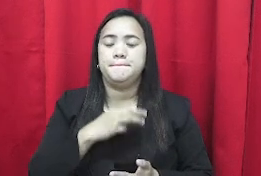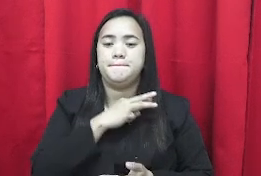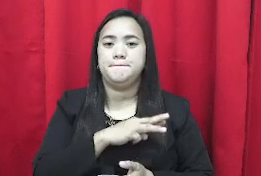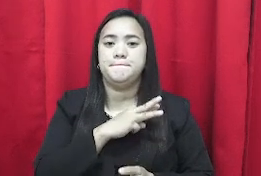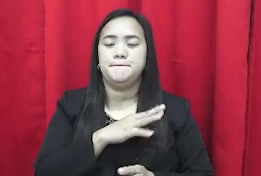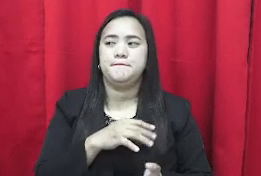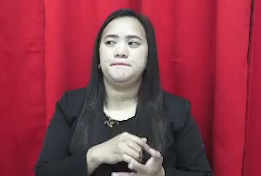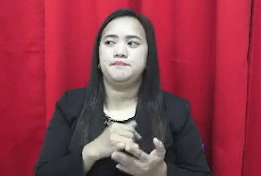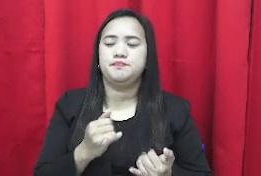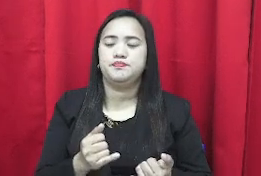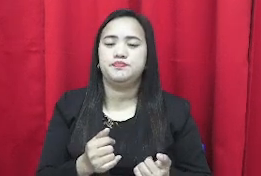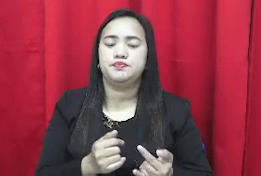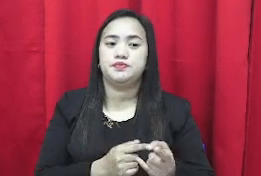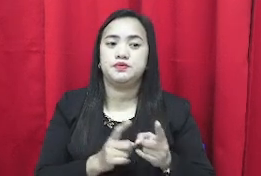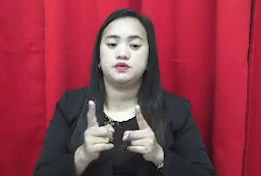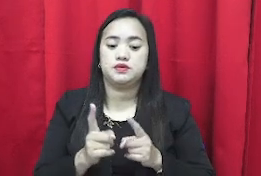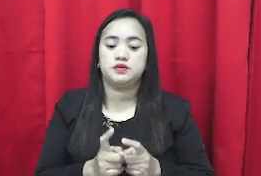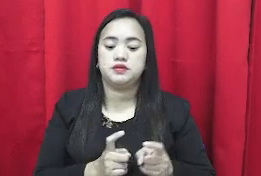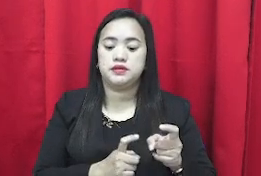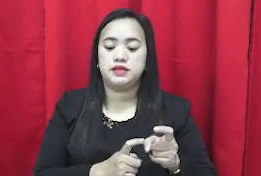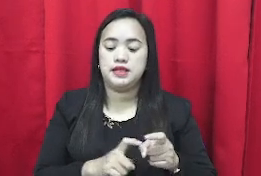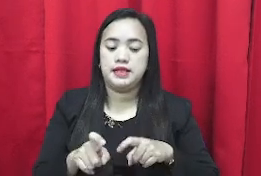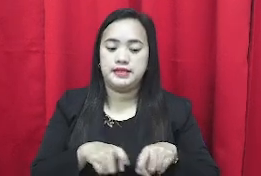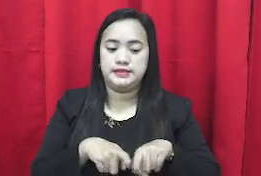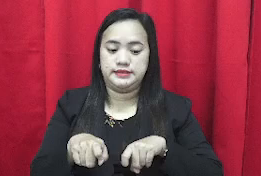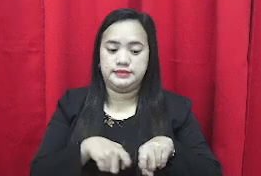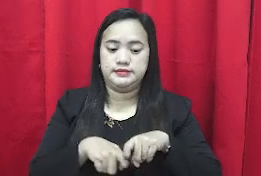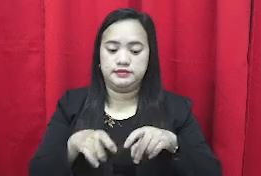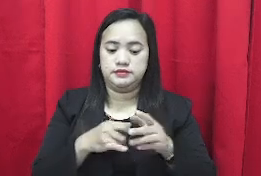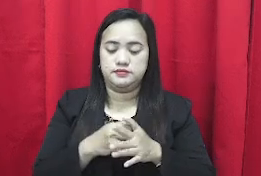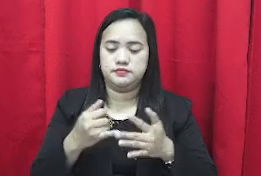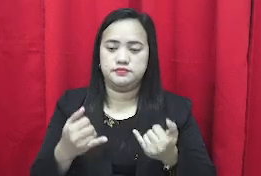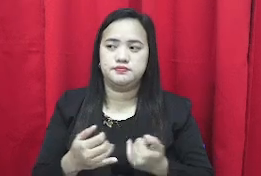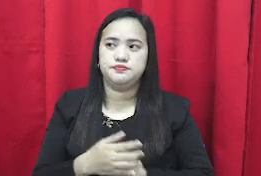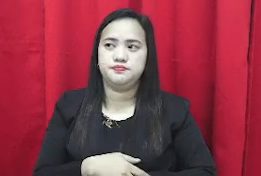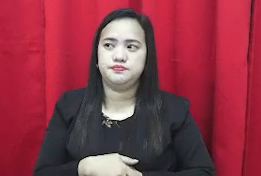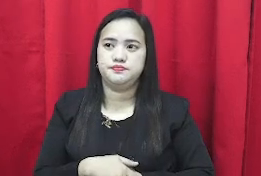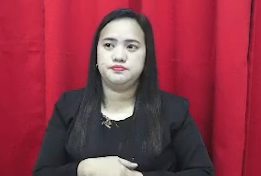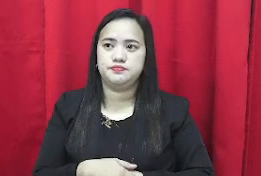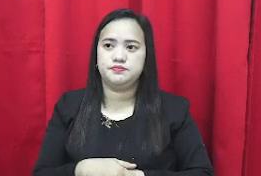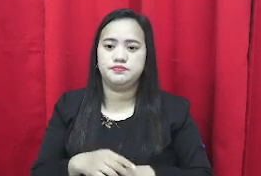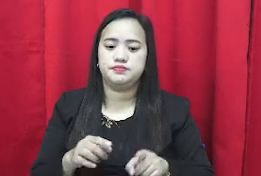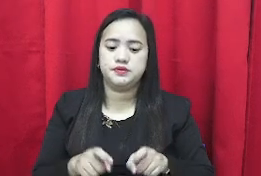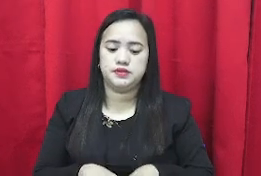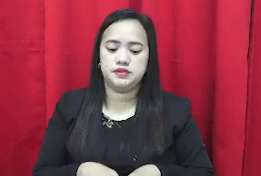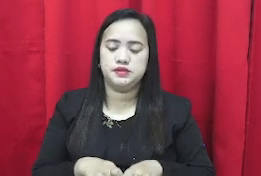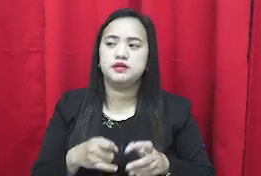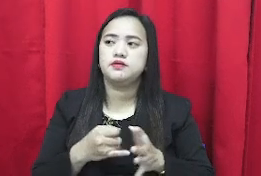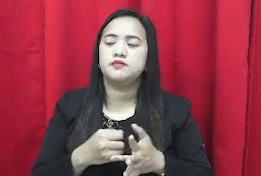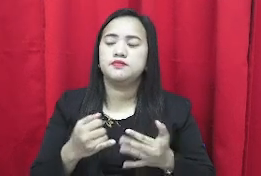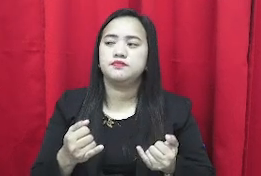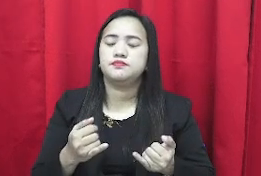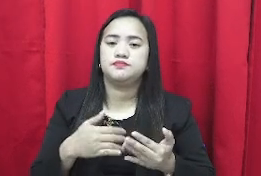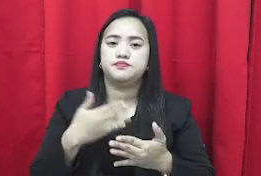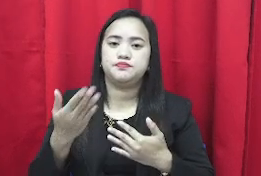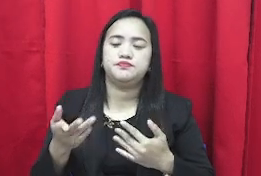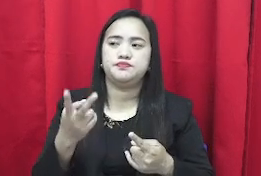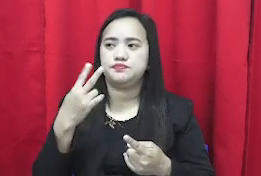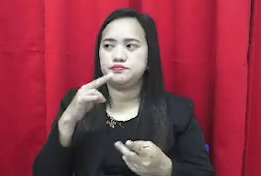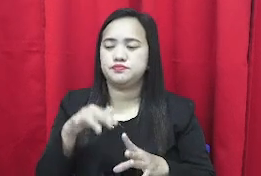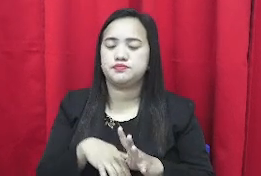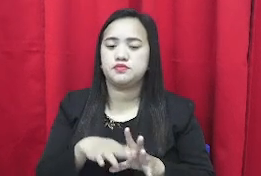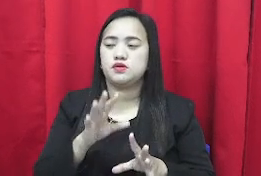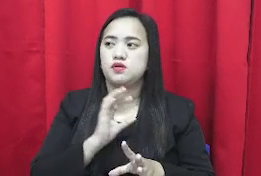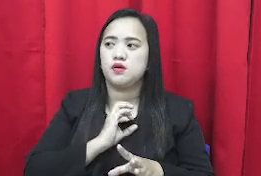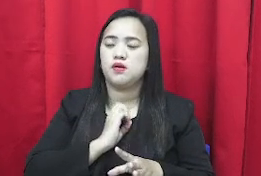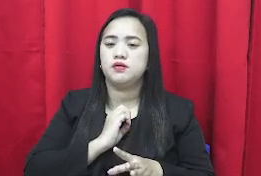yan ang test mission mo i-apply mo na ngayon yung mga natutunan mo na magkasama tayo sa bahay tama o para sa susunod pag talaga sa actual mission mo na na magpapamilya